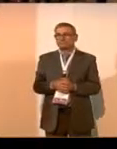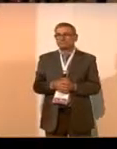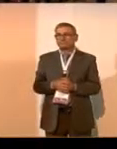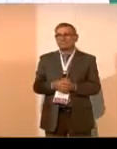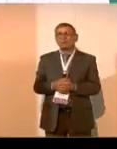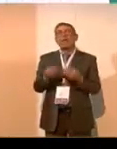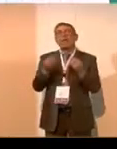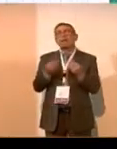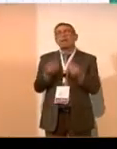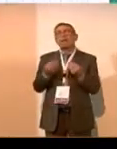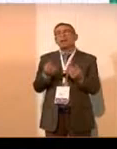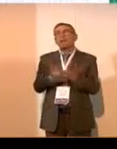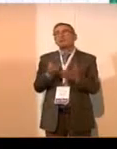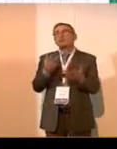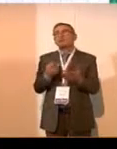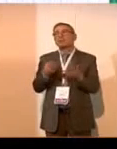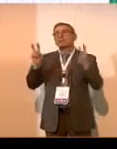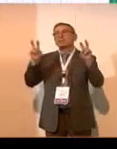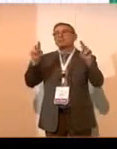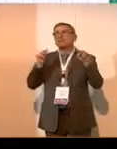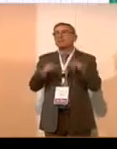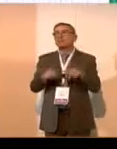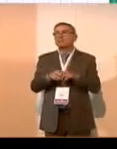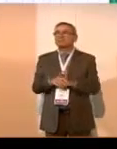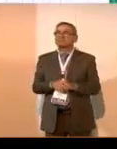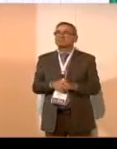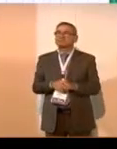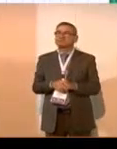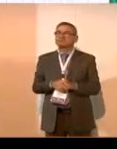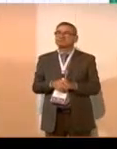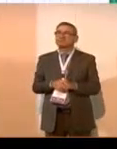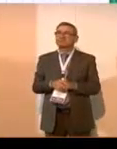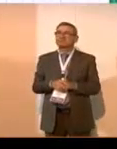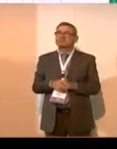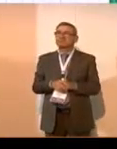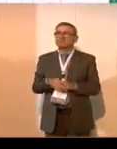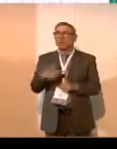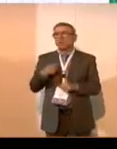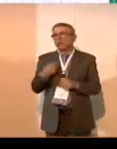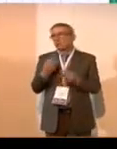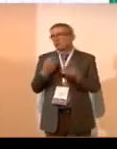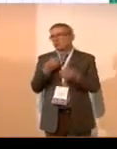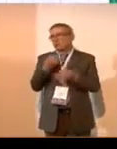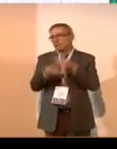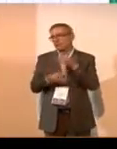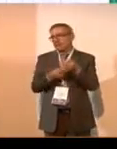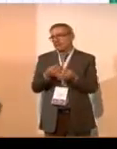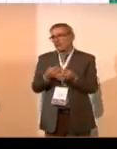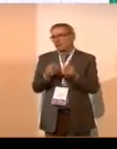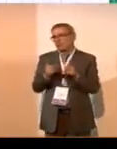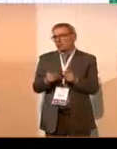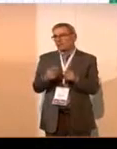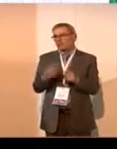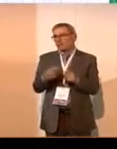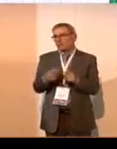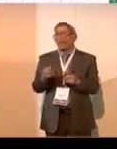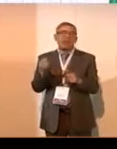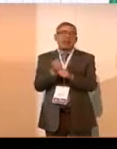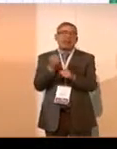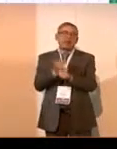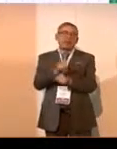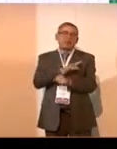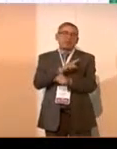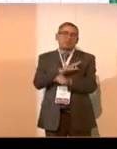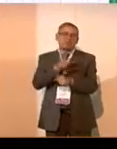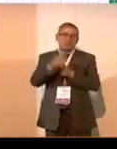E perché è importante questo tema? Vedete, ovviamente ne parlo io perché mi occupo, diciamo, è un po' il mestiere che ho fatto in